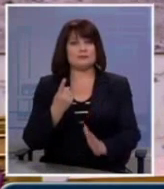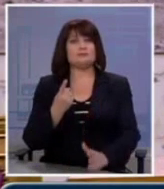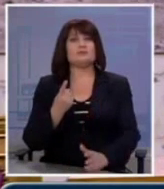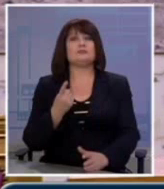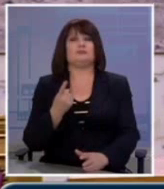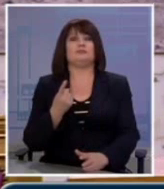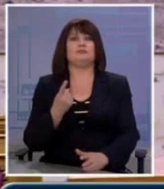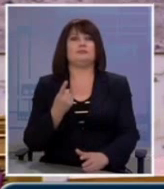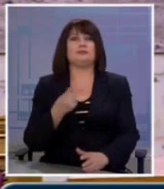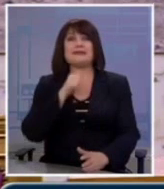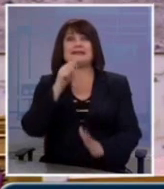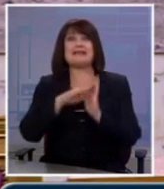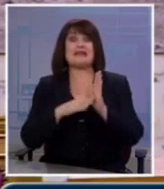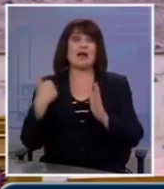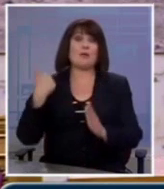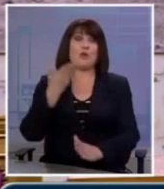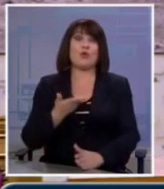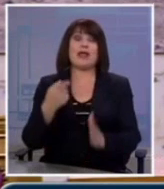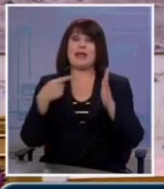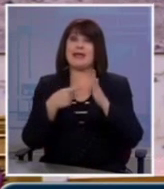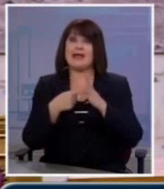ισχύ του Συντάγματος από το